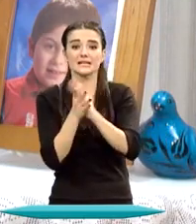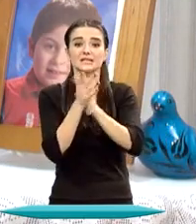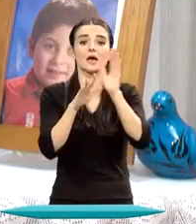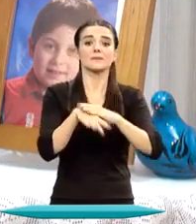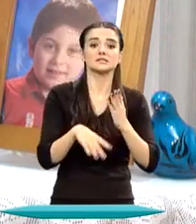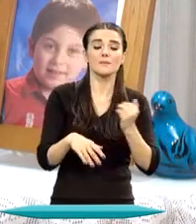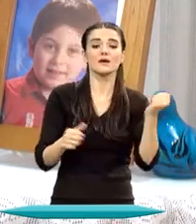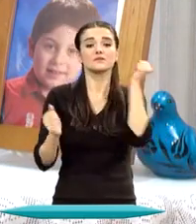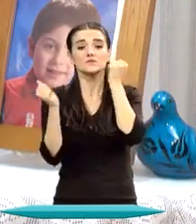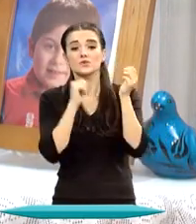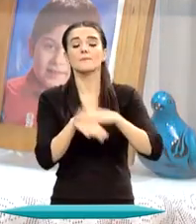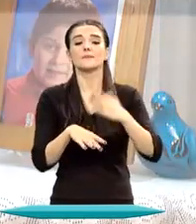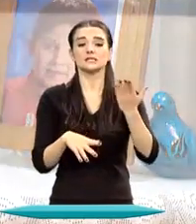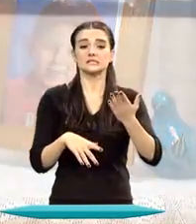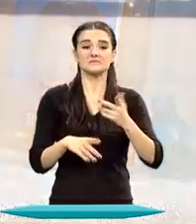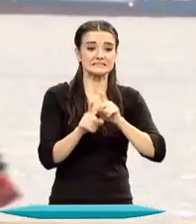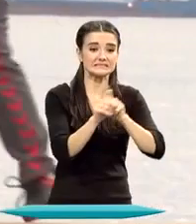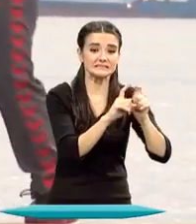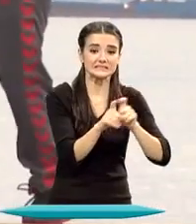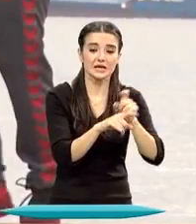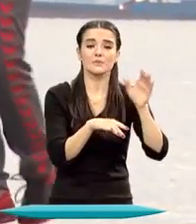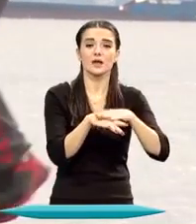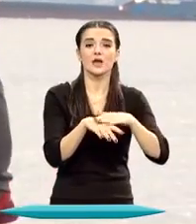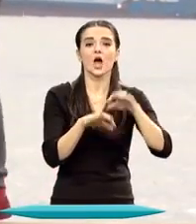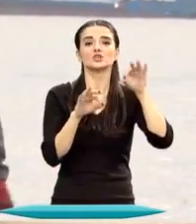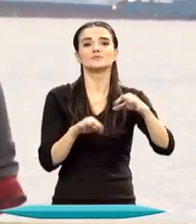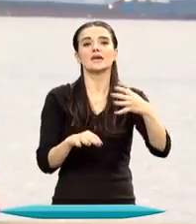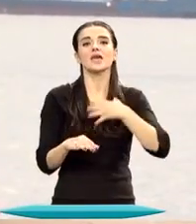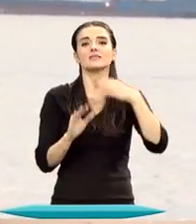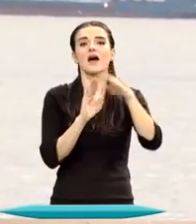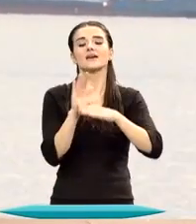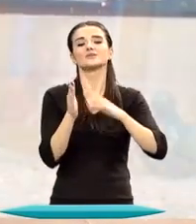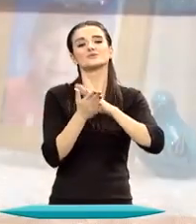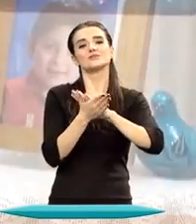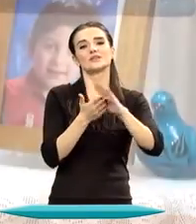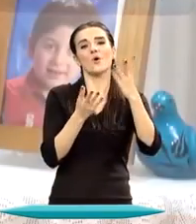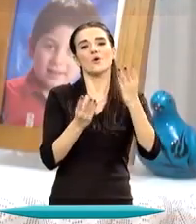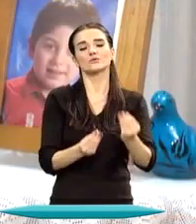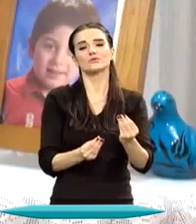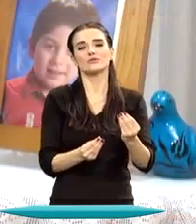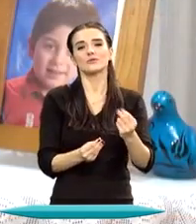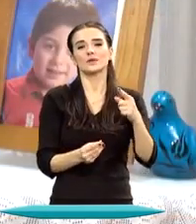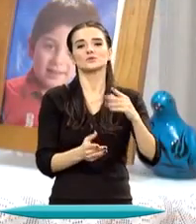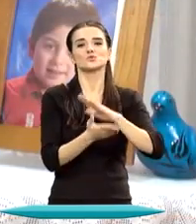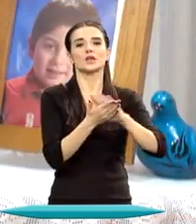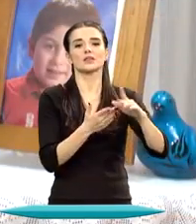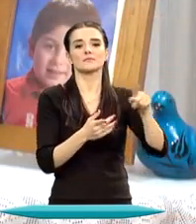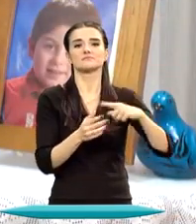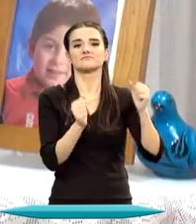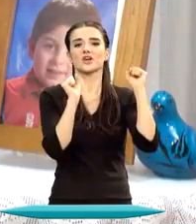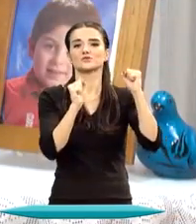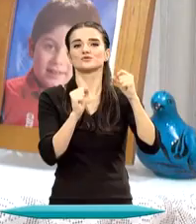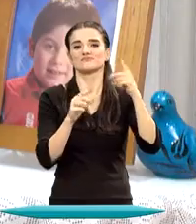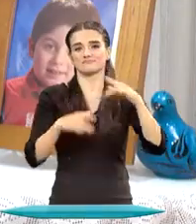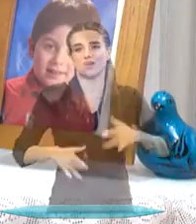yemesin, aman el çırpmasın, aman çenesine vurmasın, biz onun peşinde gezerken o kendi hayatını düzene koydu ve biz onun düzeniyle yaşıyoruz.